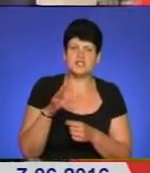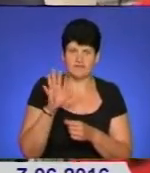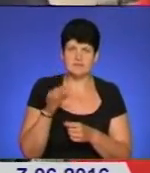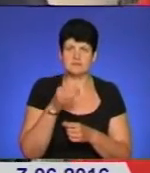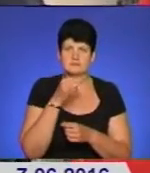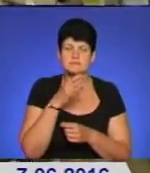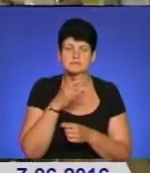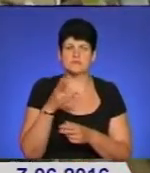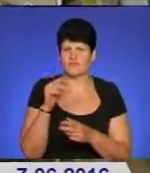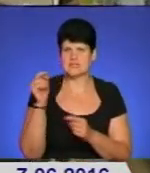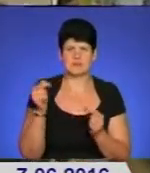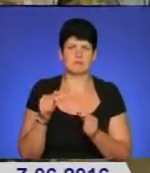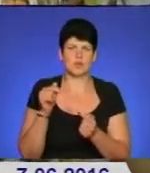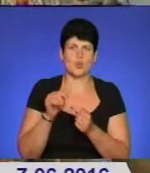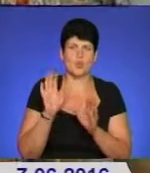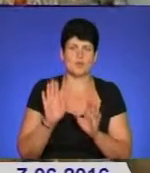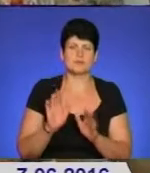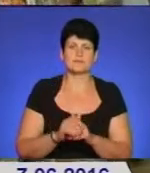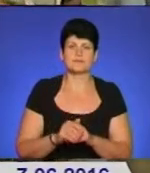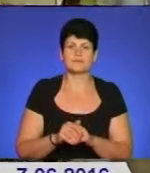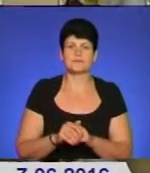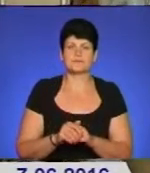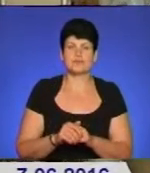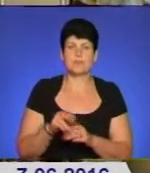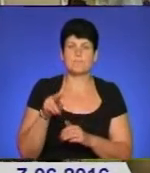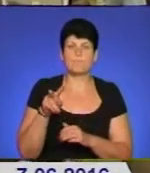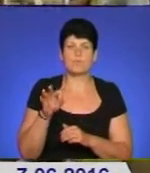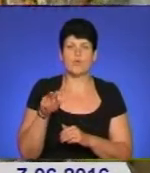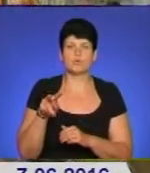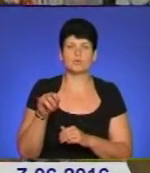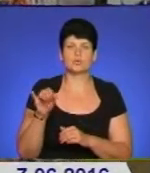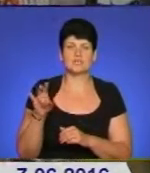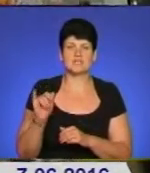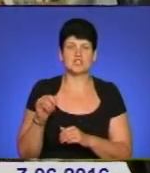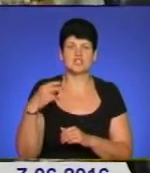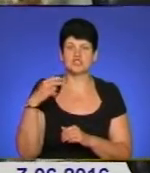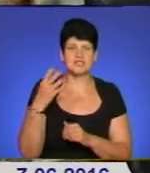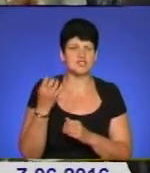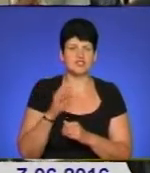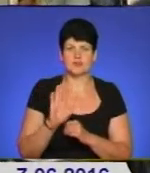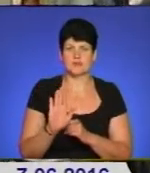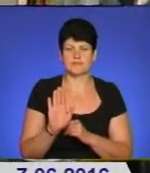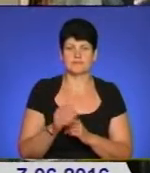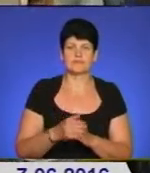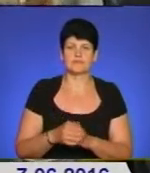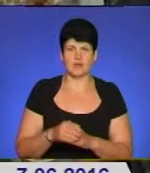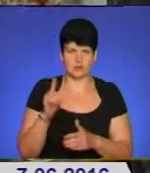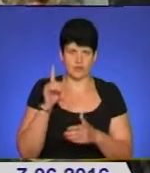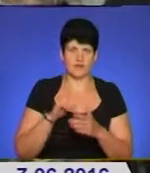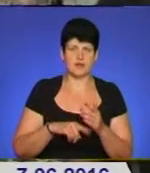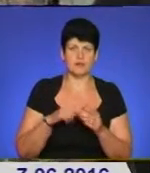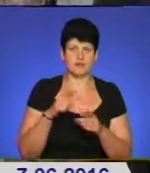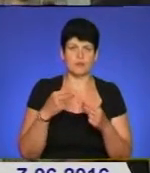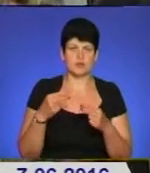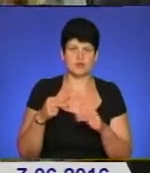Підходить, я думаю, що підходить. Черешні, полуниці? Полуницю тільки, черешні ще ні. Довіряєте продавцям, які кажуть, що